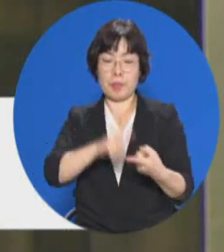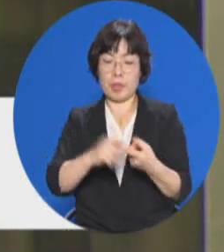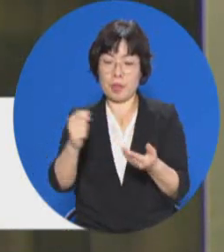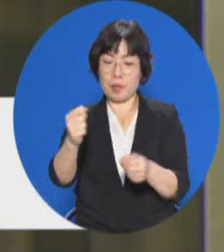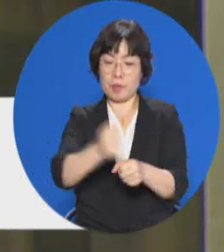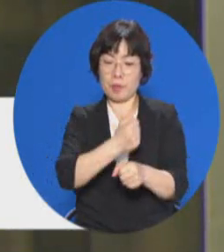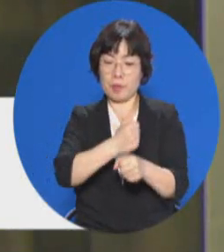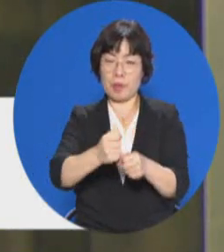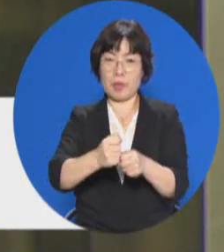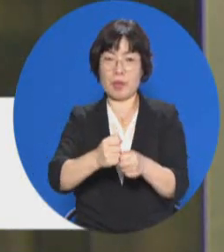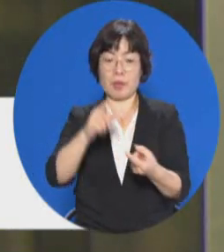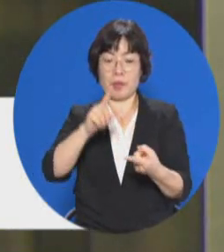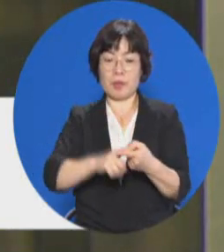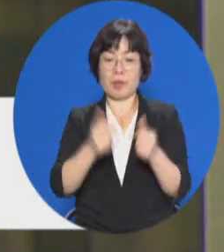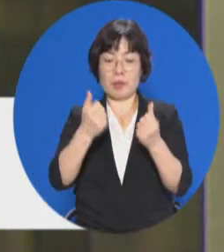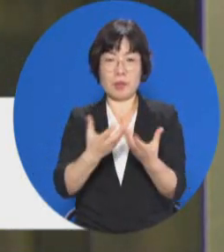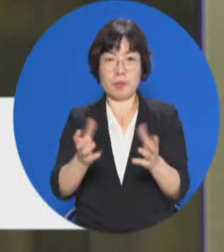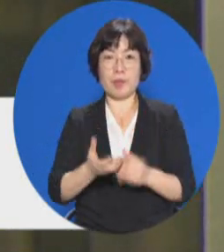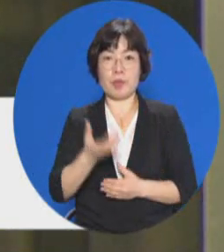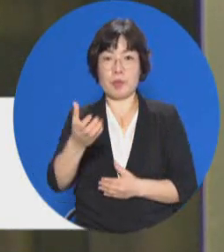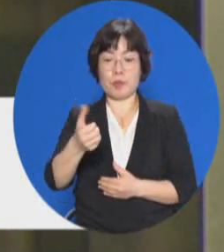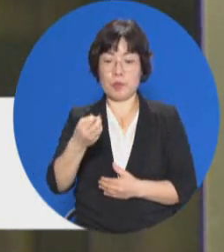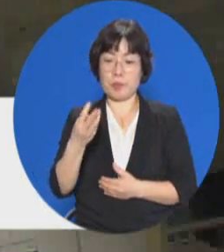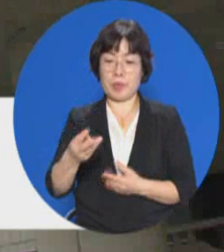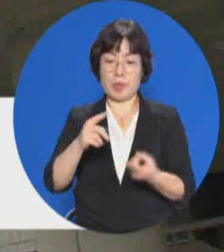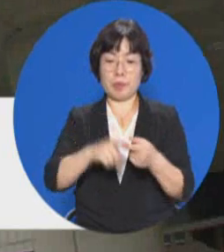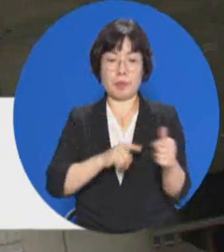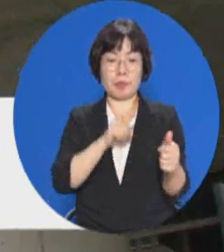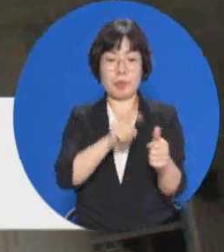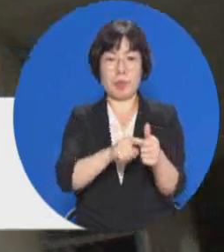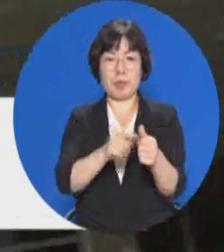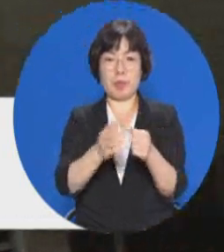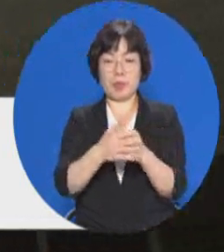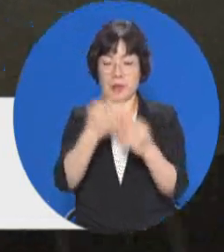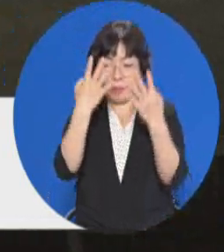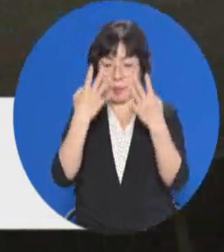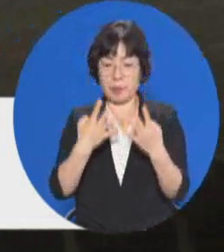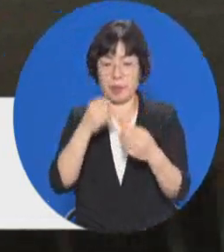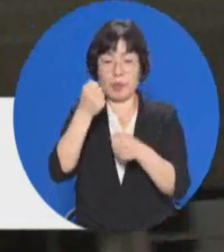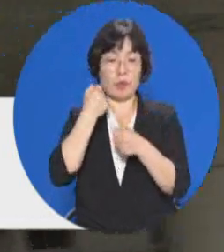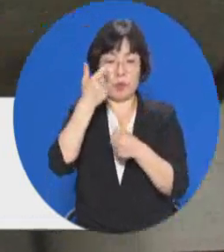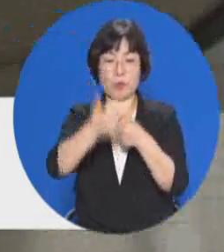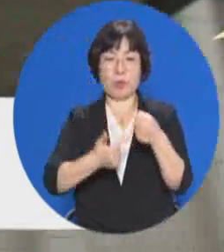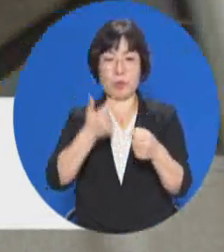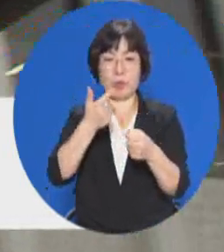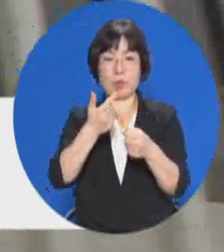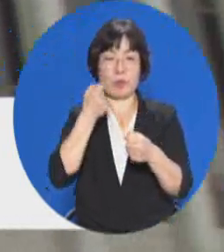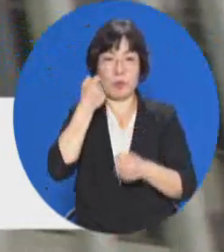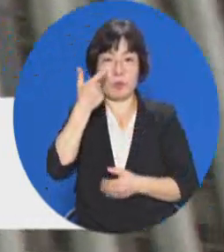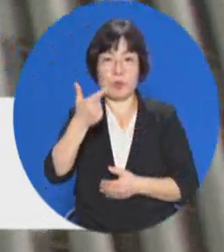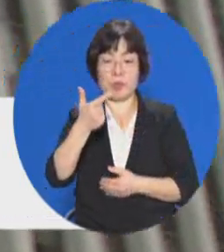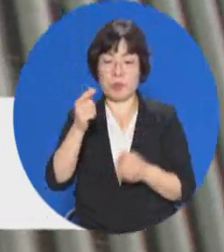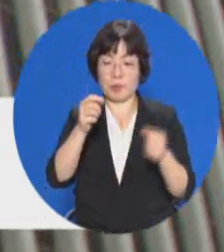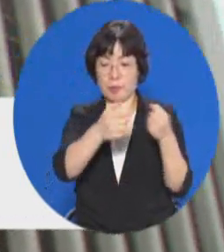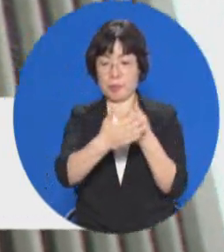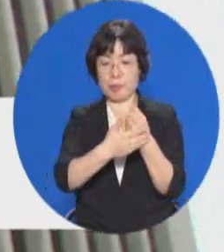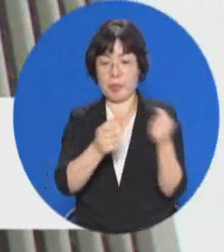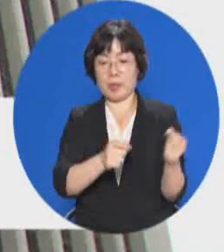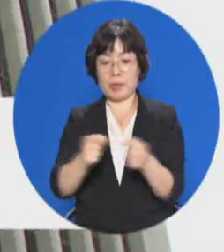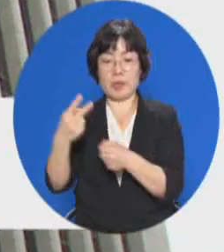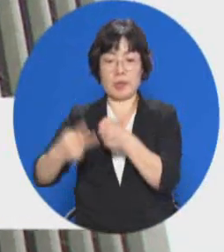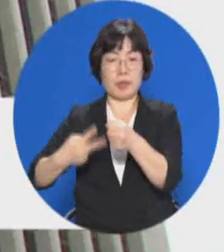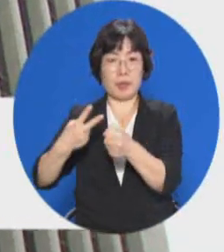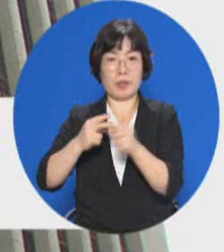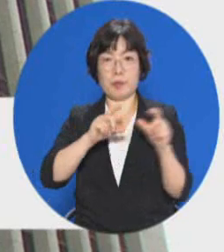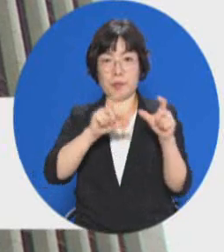조작한 혐의로 재판에 넘겨졌던 53살 A씨에게 징역 6개월에 집행유예 2년을 선고했습니다.